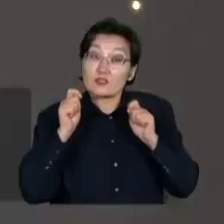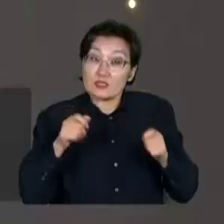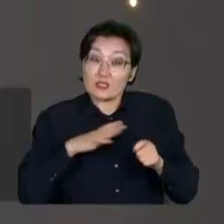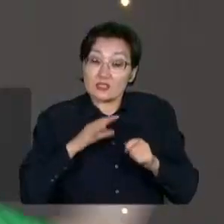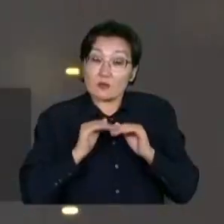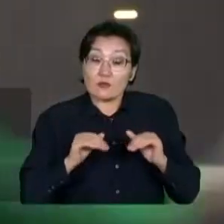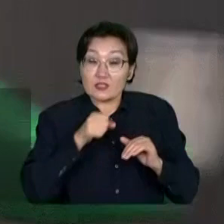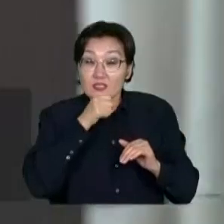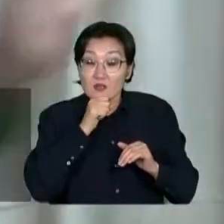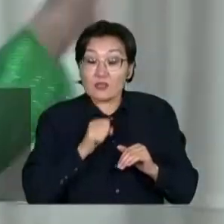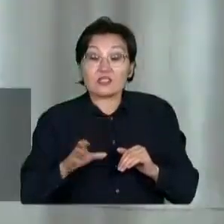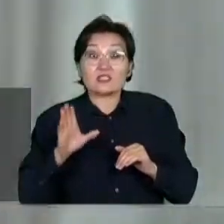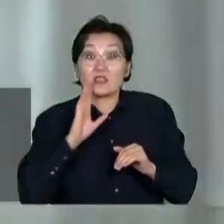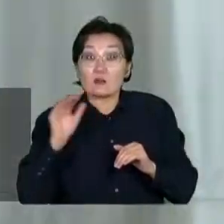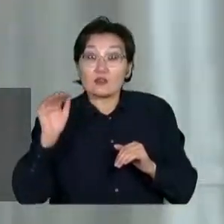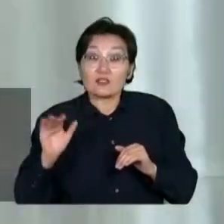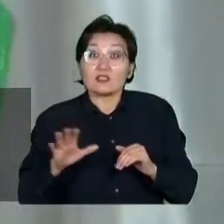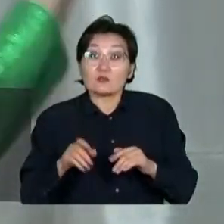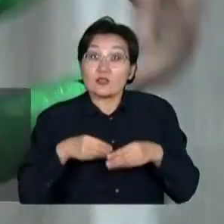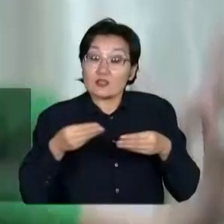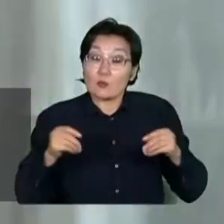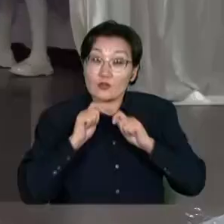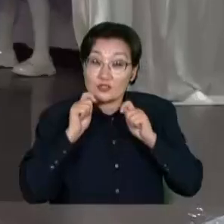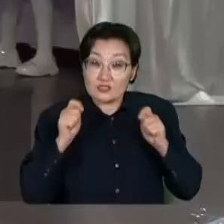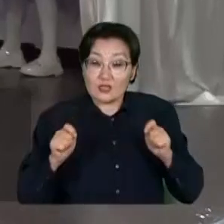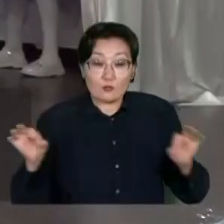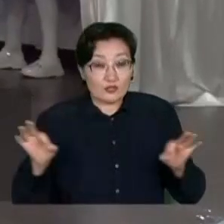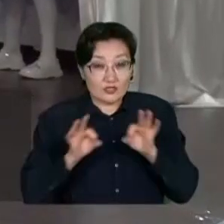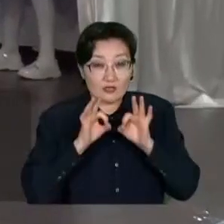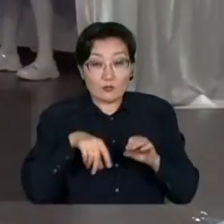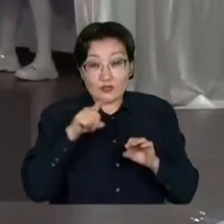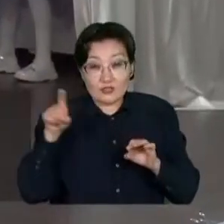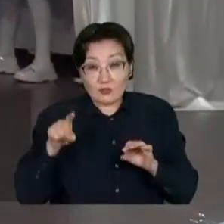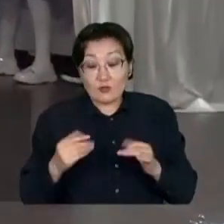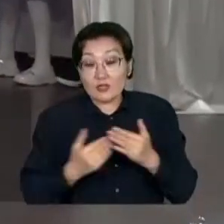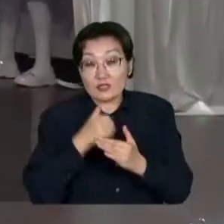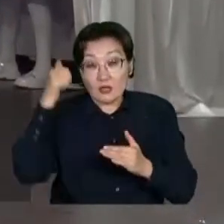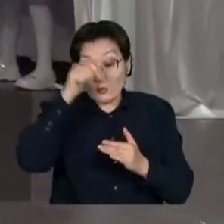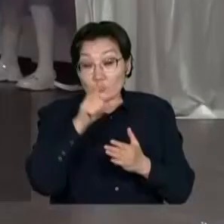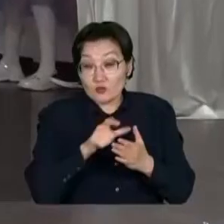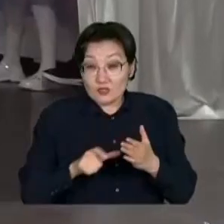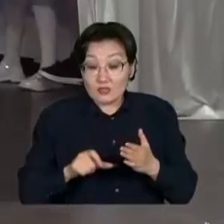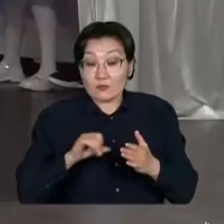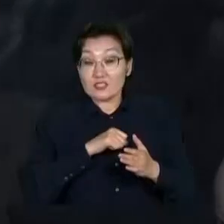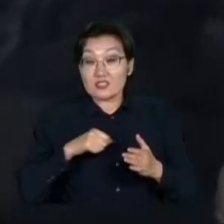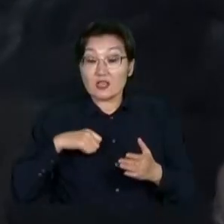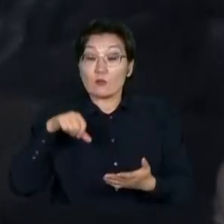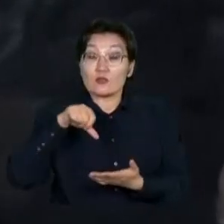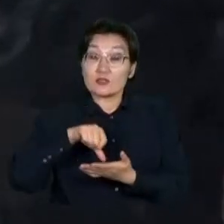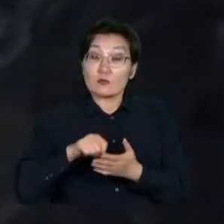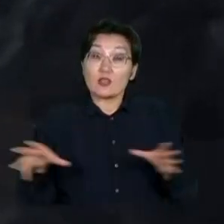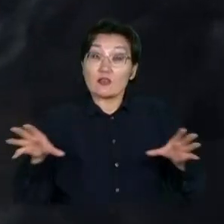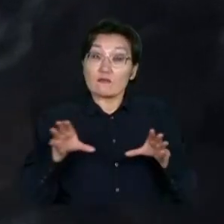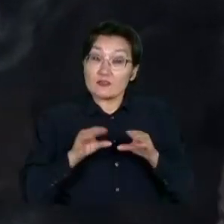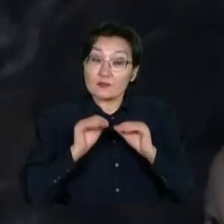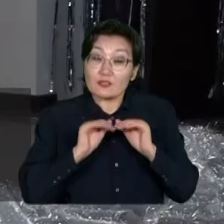Дед Мороз и Снегурочка они не только раздали подарки за музыкальные номера и новогоднее стихотворение но и сами выступили вместе с